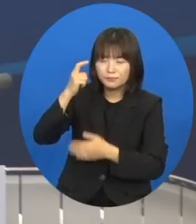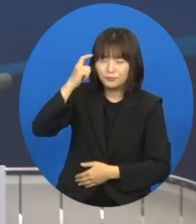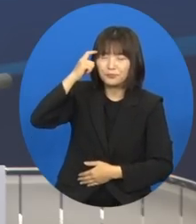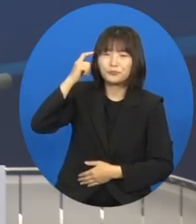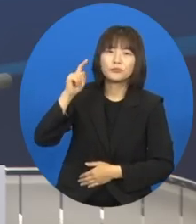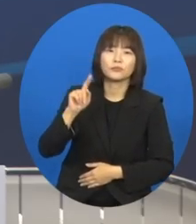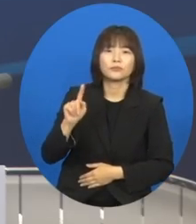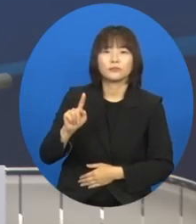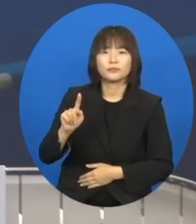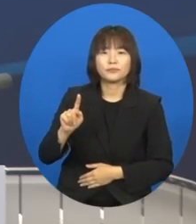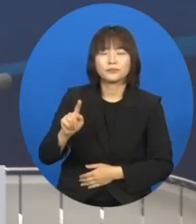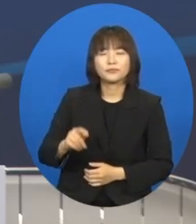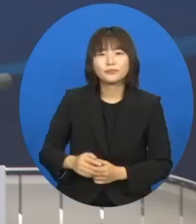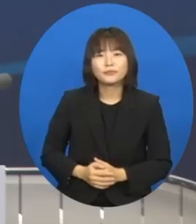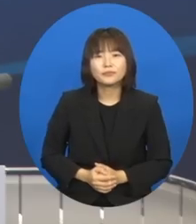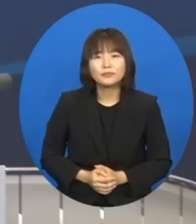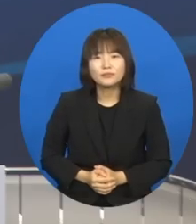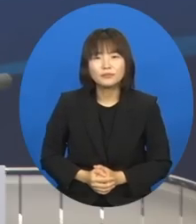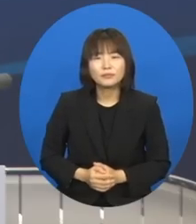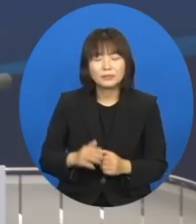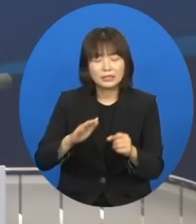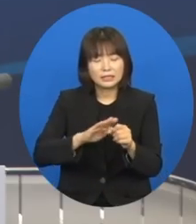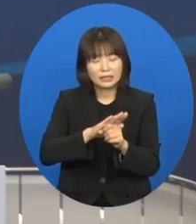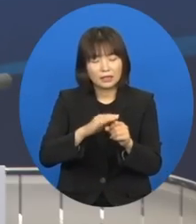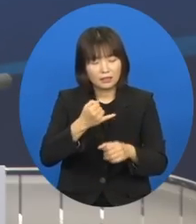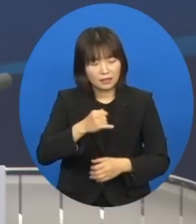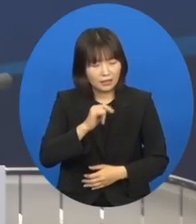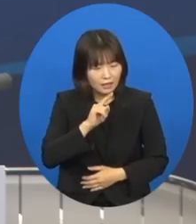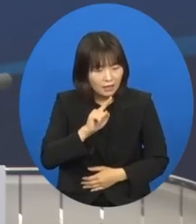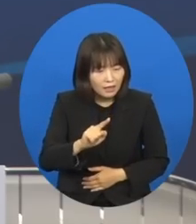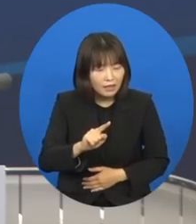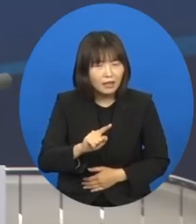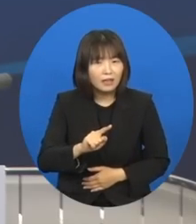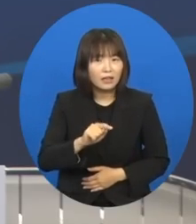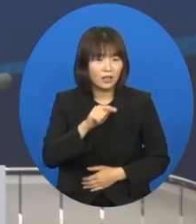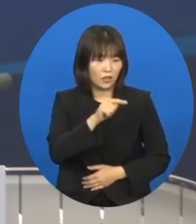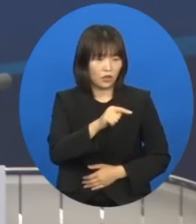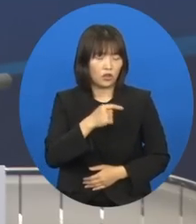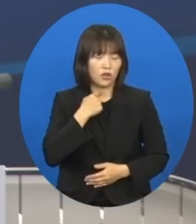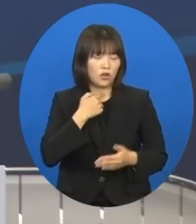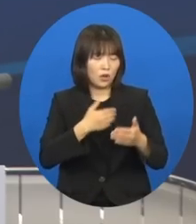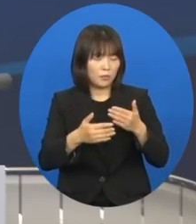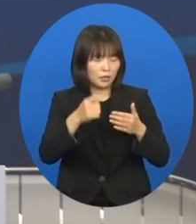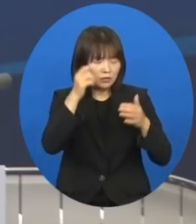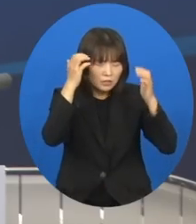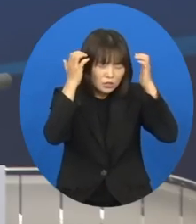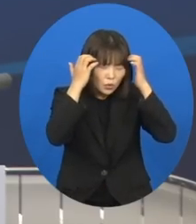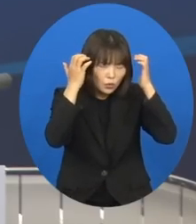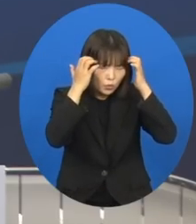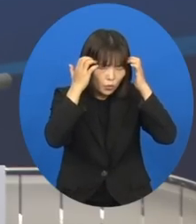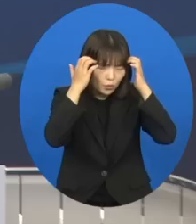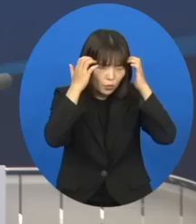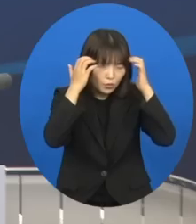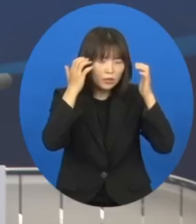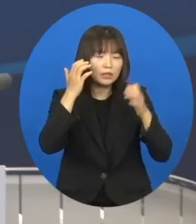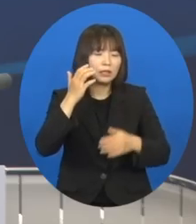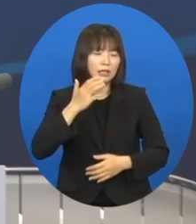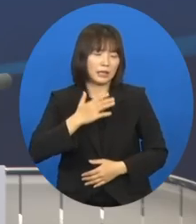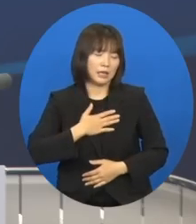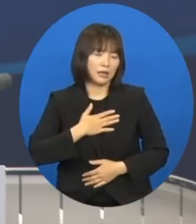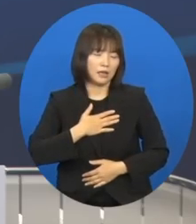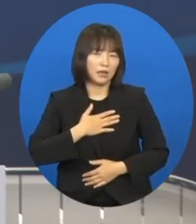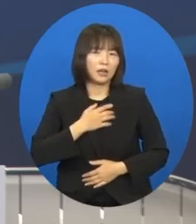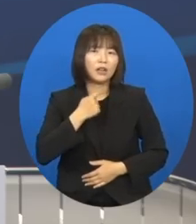것. 사랑하는 딸아, 너가 경험했던 그 고통이 바로 내가